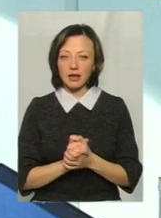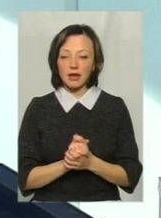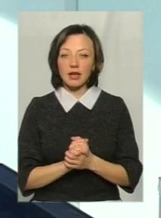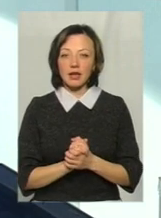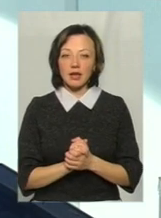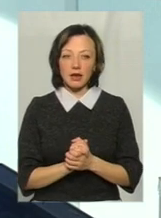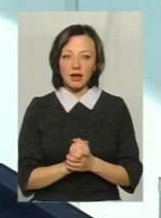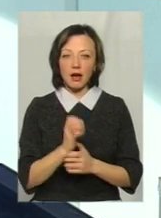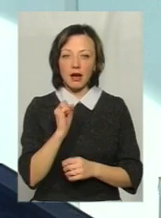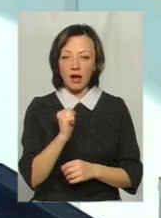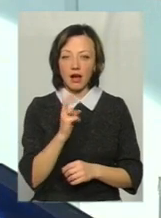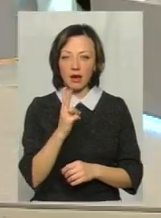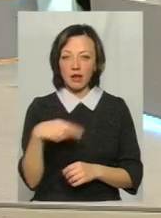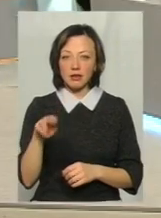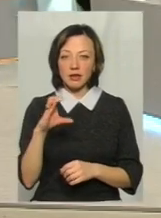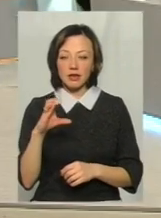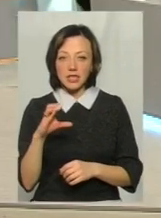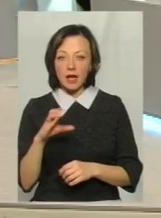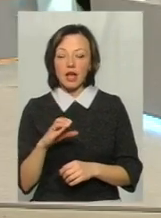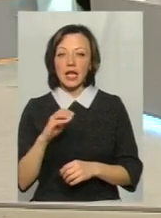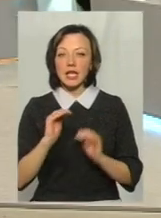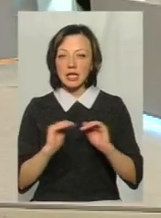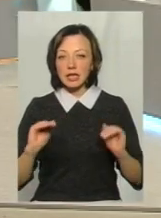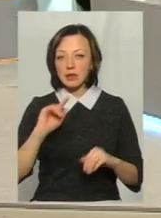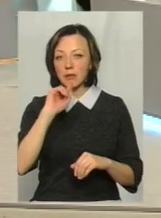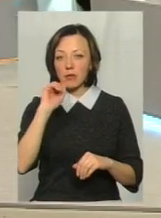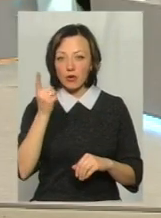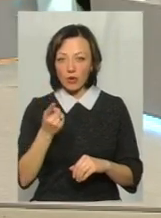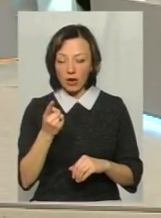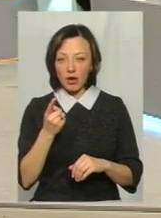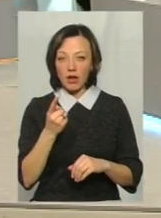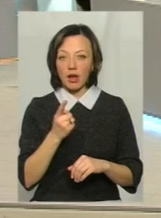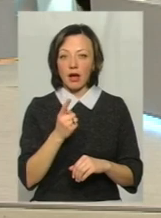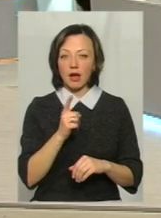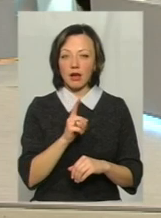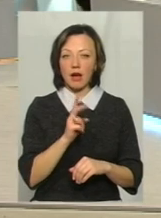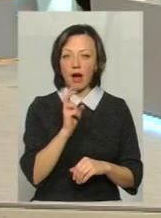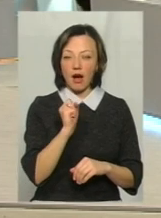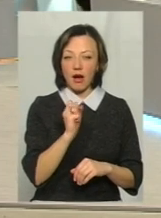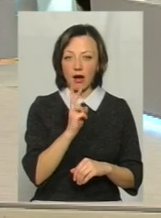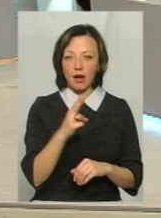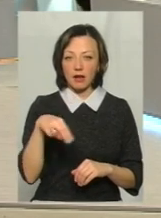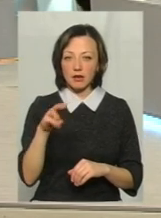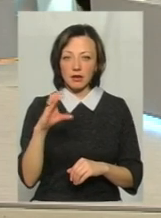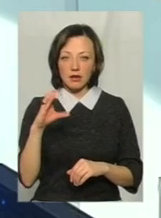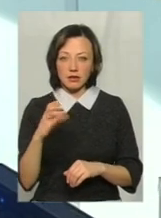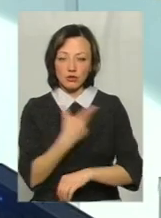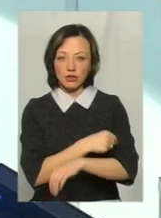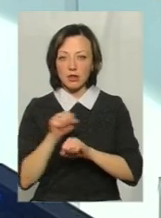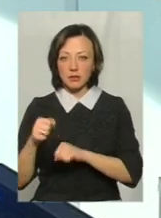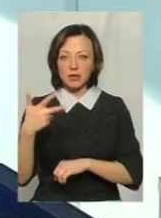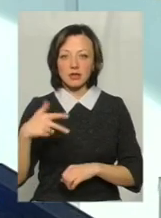діти першого року життя в нас від дифтерії, правцю і поліомієліту щеплені приблизно